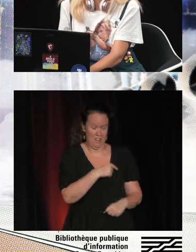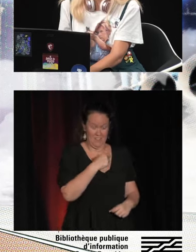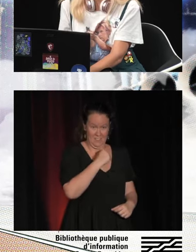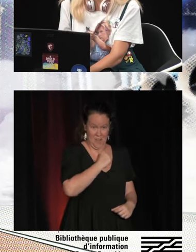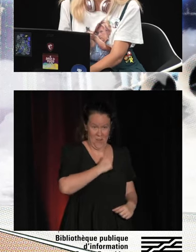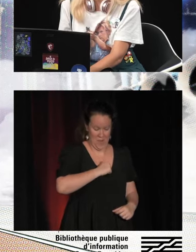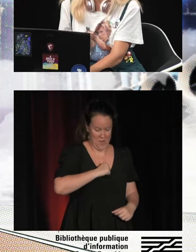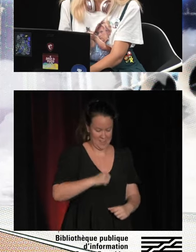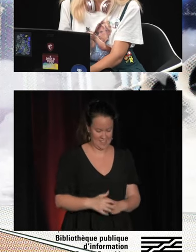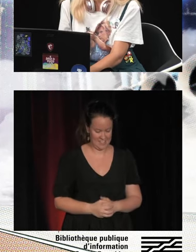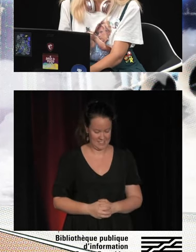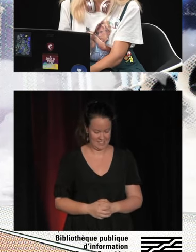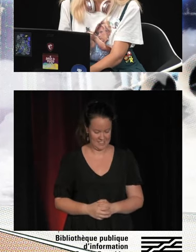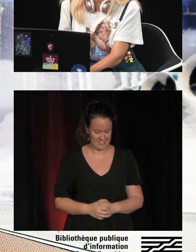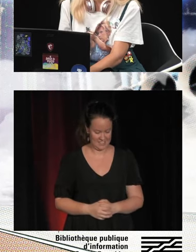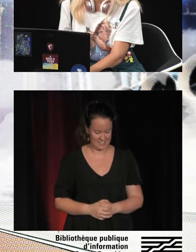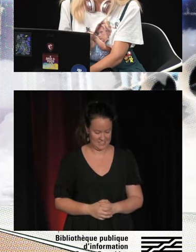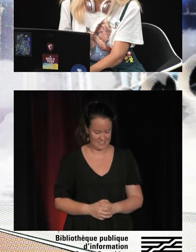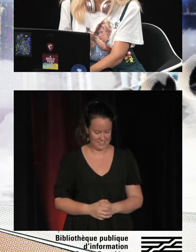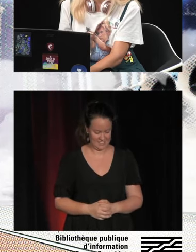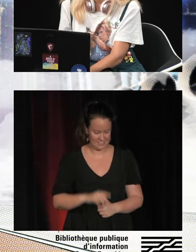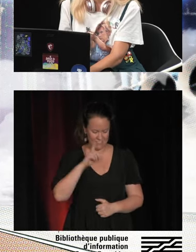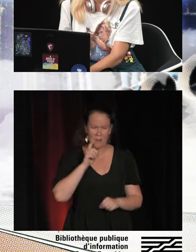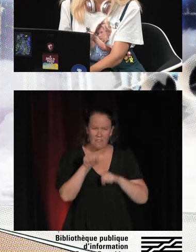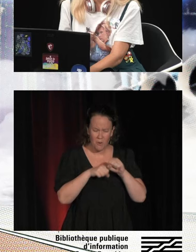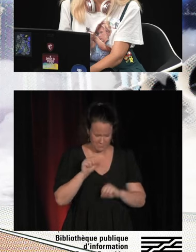Pourquoi la dame à vélo, elle fait demi-tour alors que normalement elle ne le fait pas?